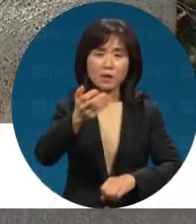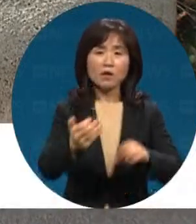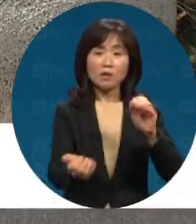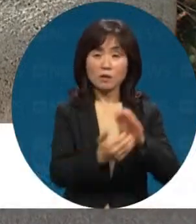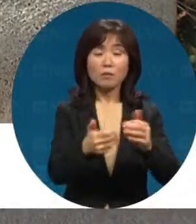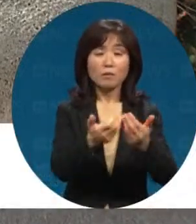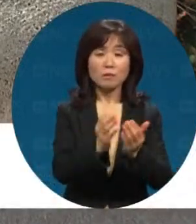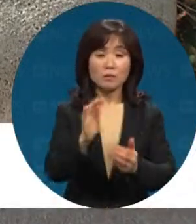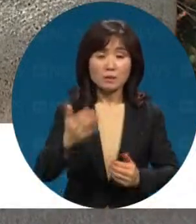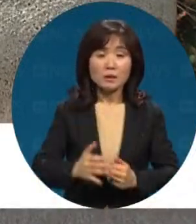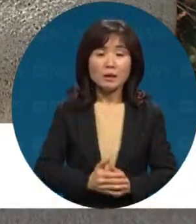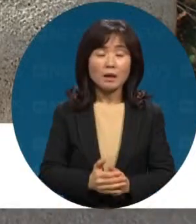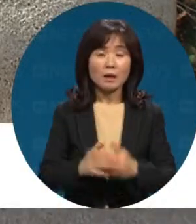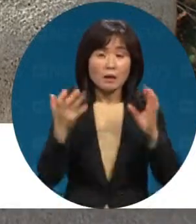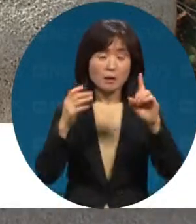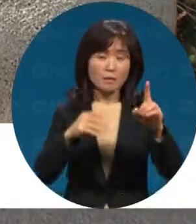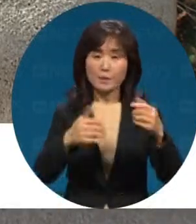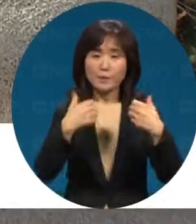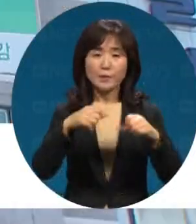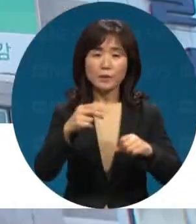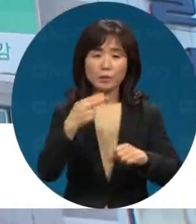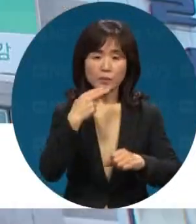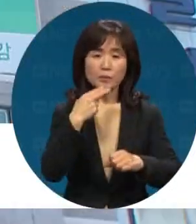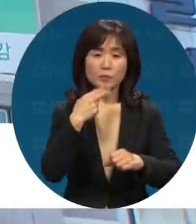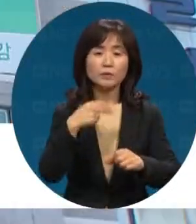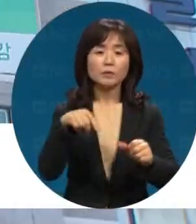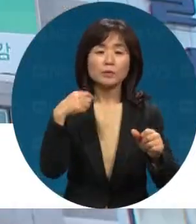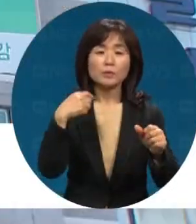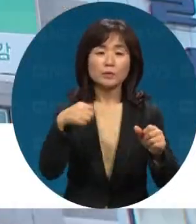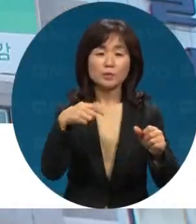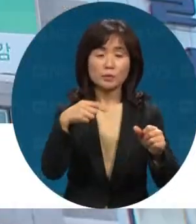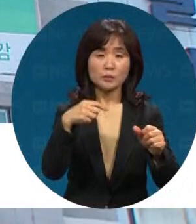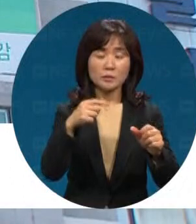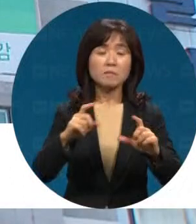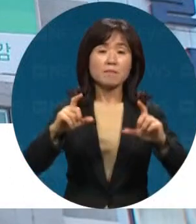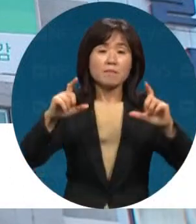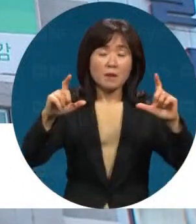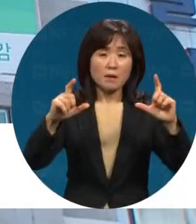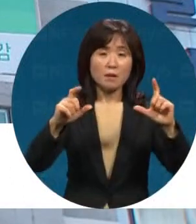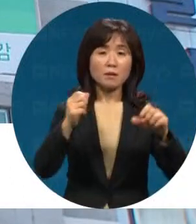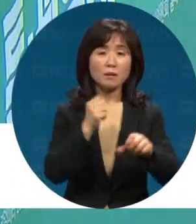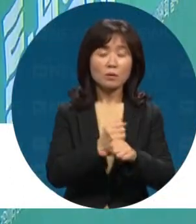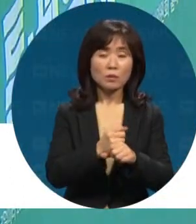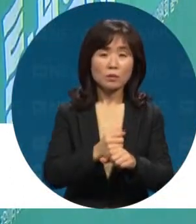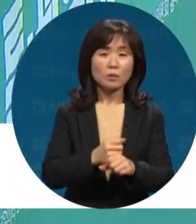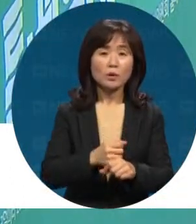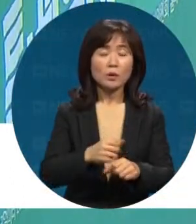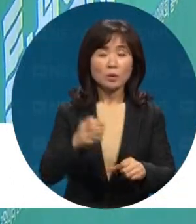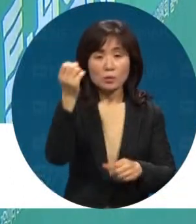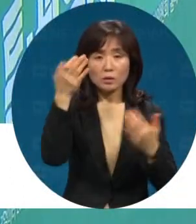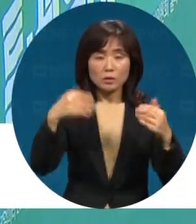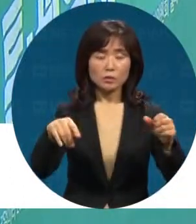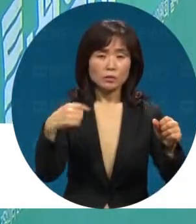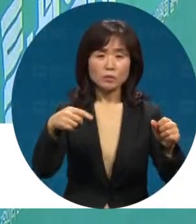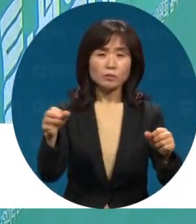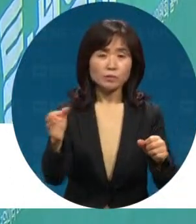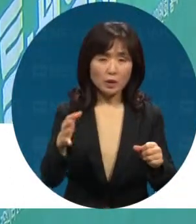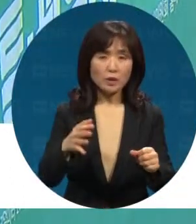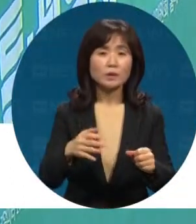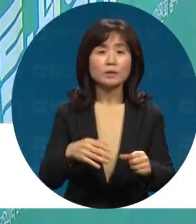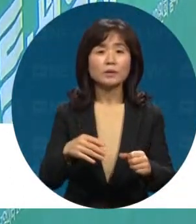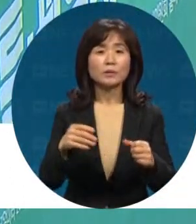않는 울산교육의 내걸고 고교 전면무상급식과 초등학교 입학 준비금 지원정책을 펴 교육 복지